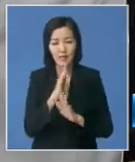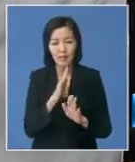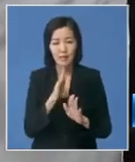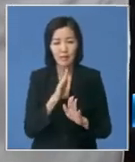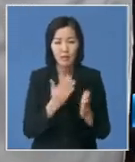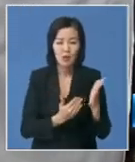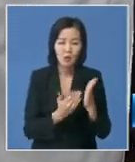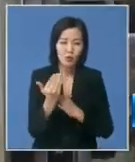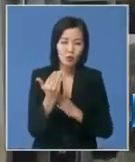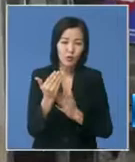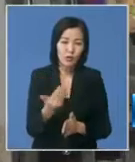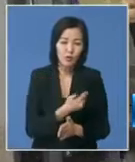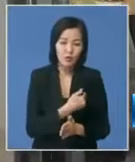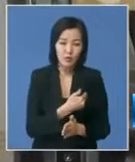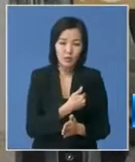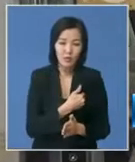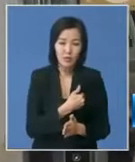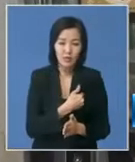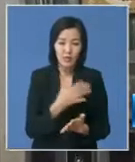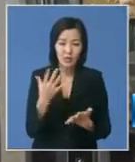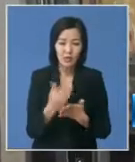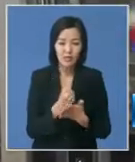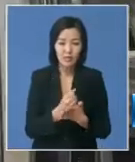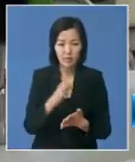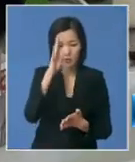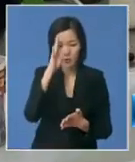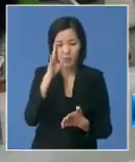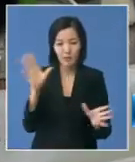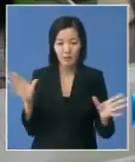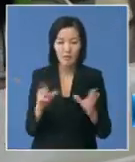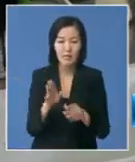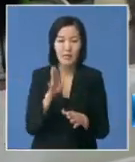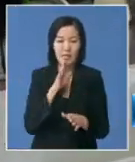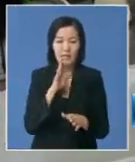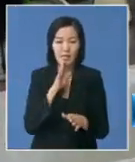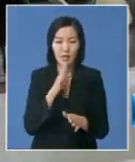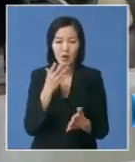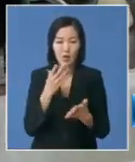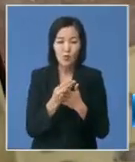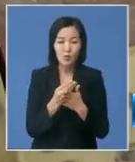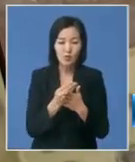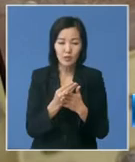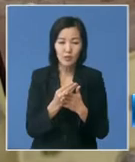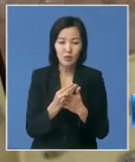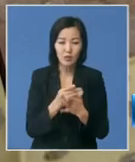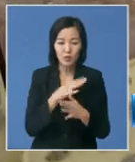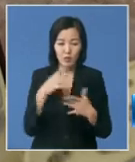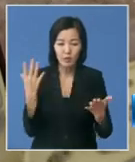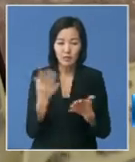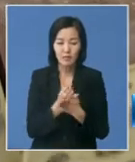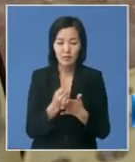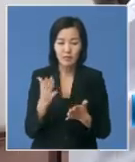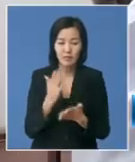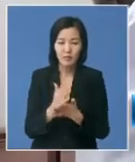сұранысқа ие. Мұндай жетістікке осындағы жұмысшы ер жігіттермен қатар өз ісіне ұқыпты әйелдердің арқасында қол жеткізіп отырмыз дейді